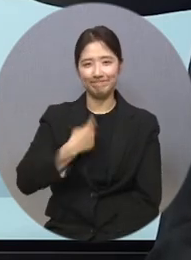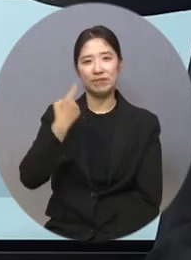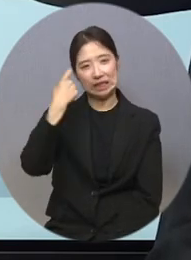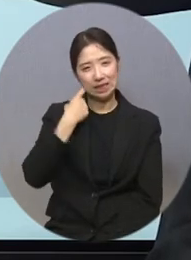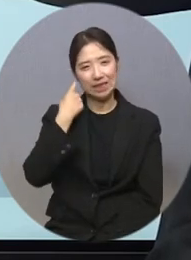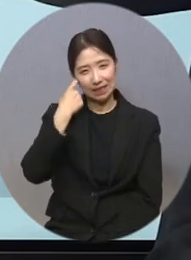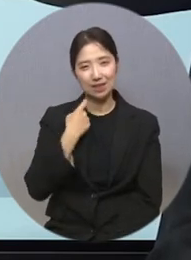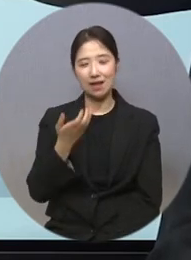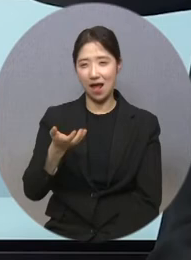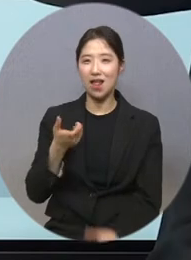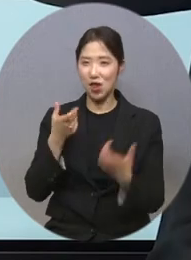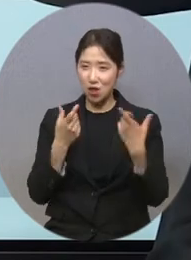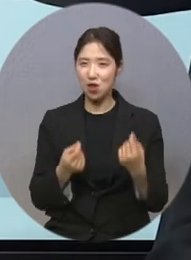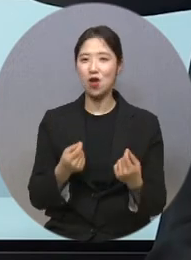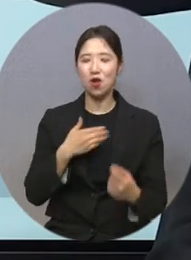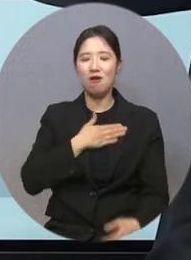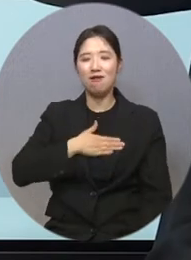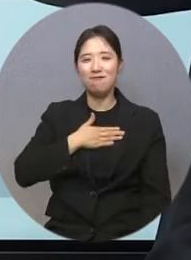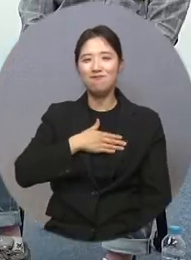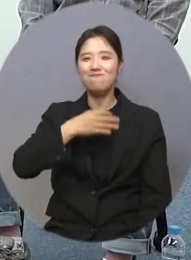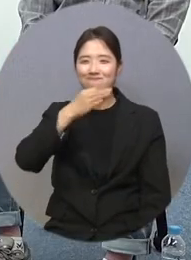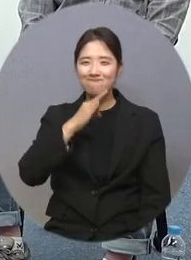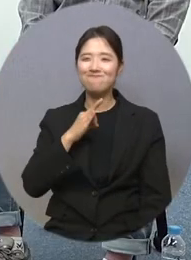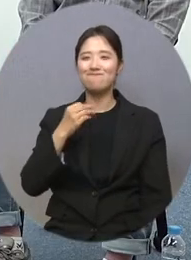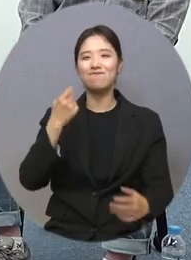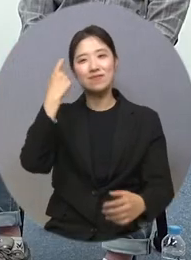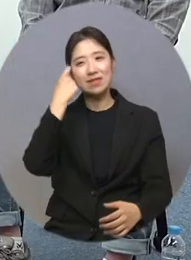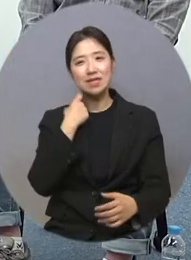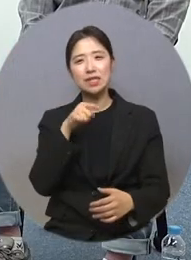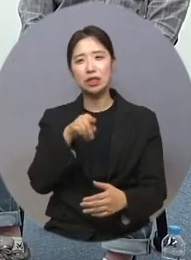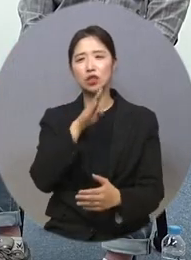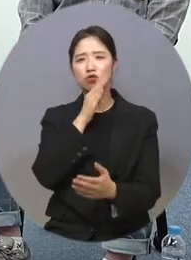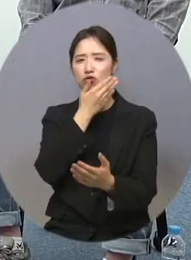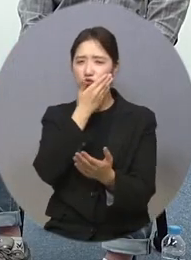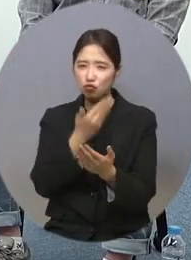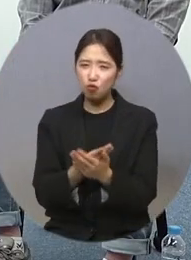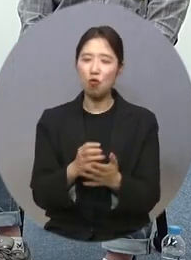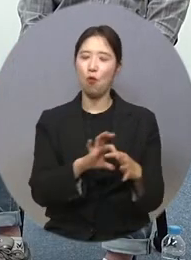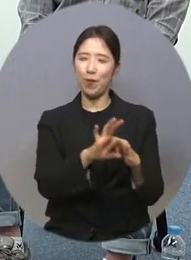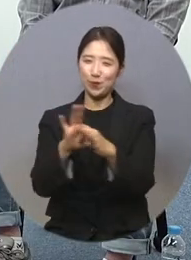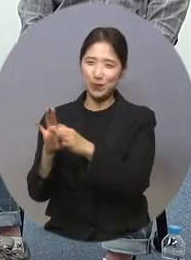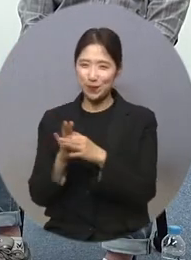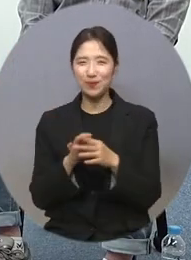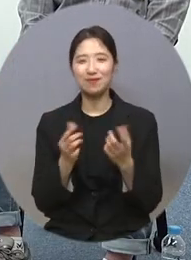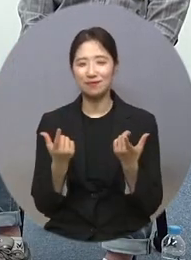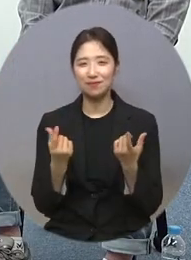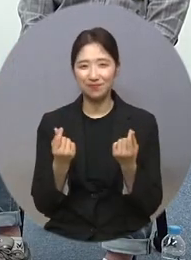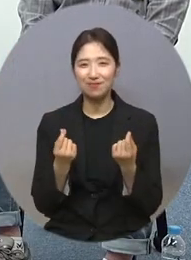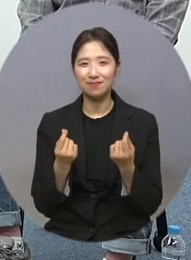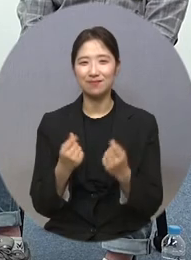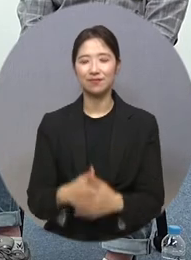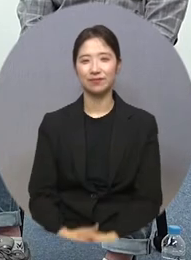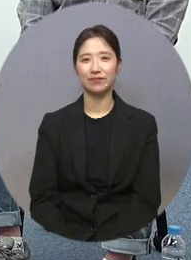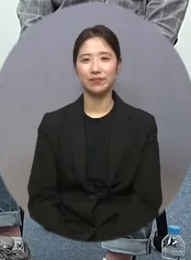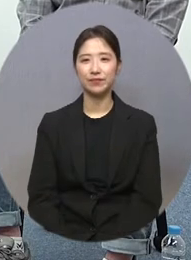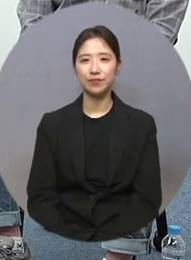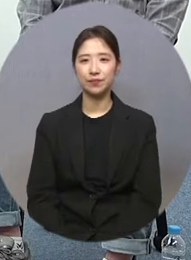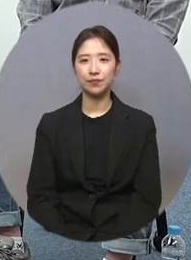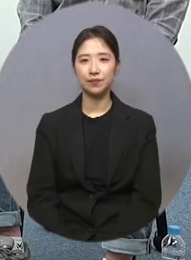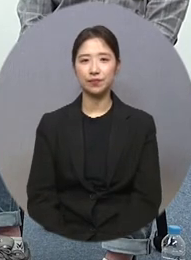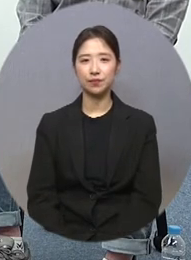스스로 느끼고 아까처럼 보람을 얻는 거 굉장히 중요하다. 그런 거를 다 연결해서 느끼시지 않나 그런 생각이 좀